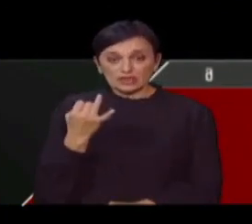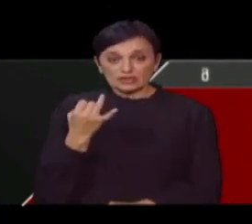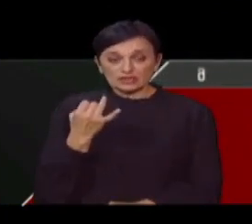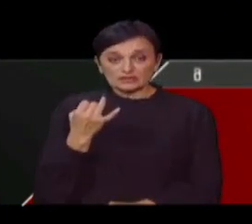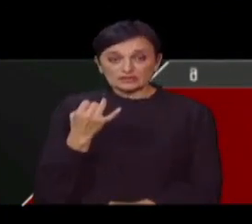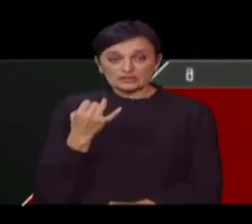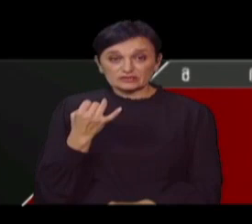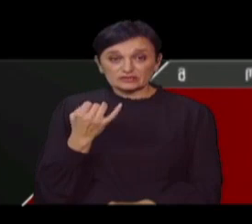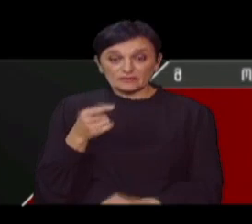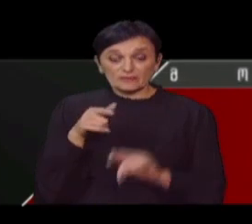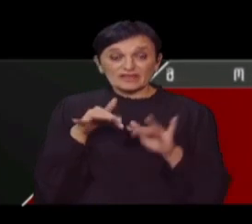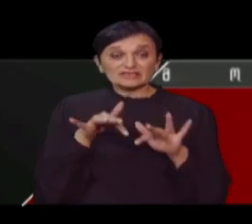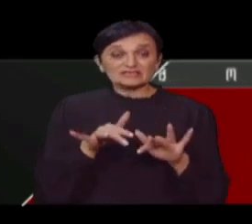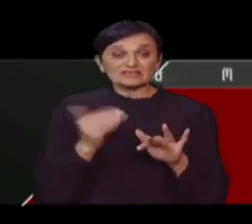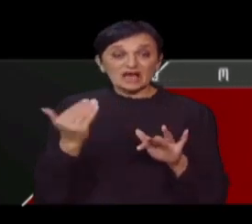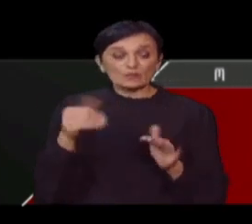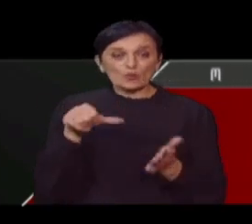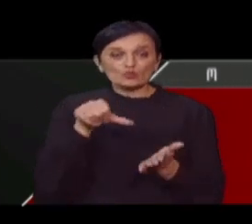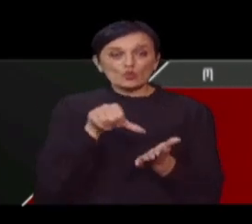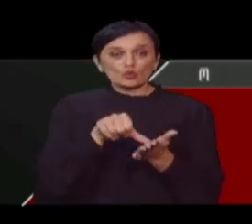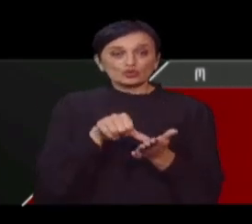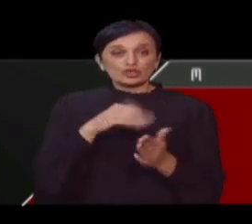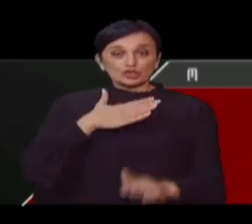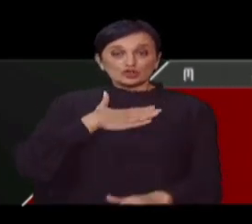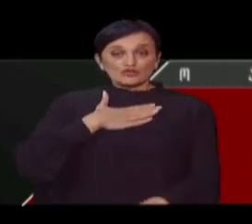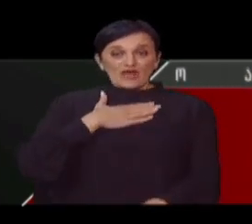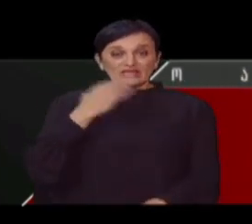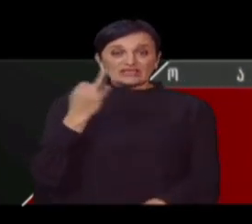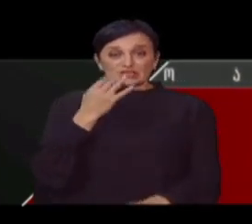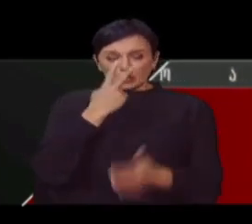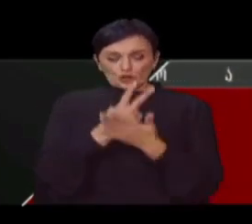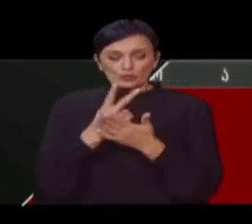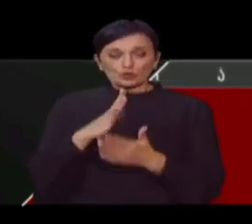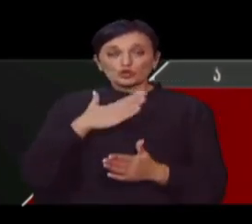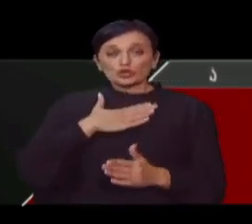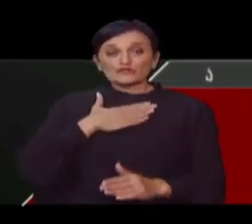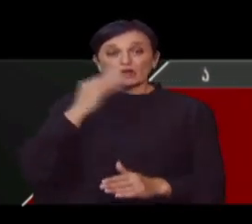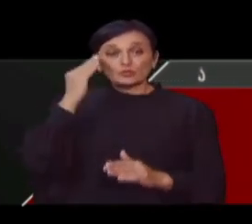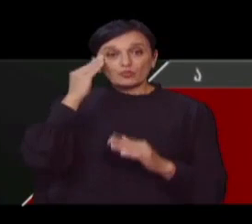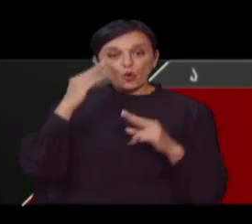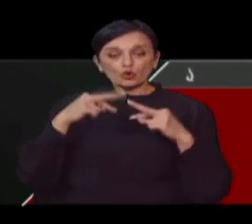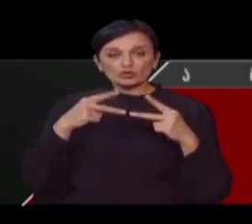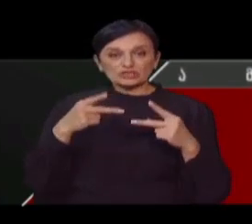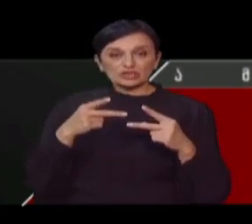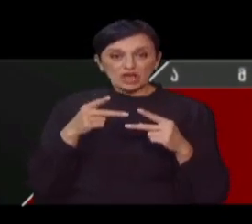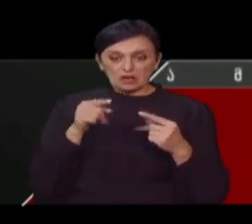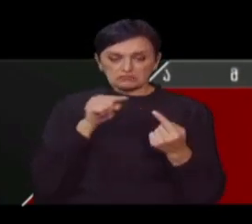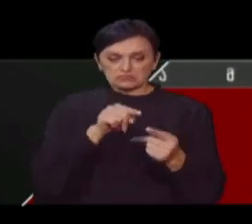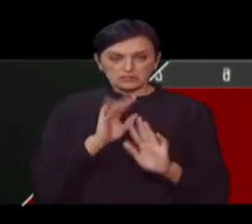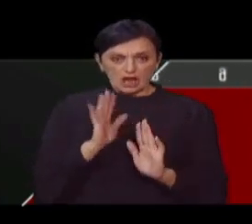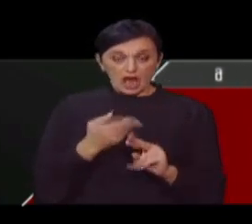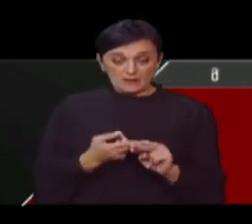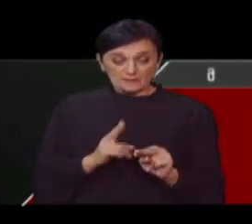anu, sakmeshi mati monatsileoba, chvens interesebs miuxedavt chveni pozitsiebis tsvlilebisa, ar shelakhos.